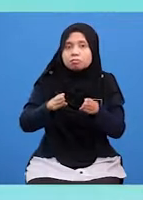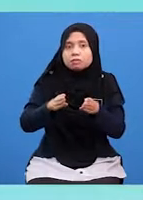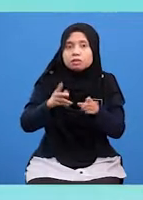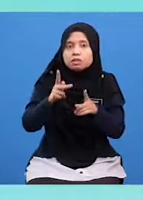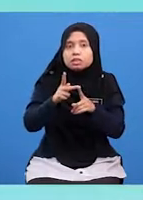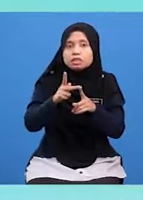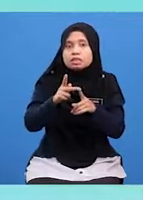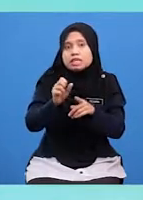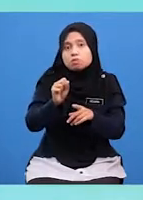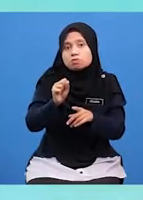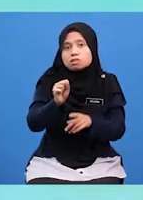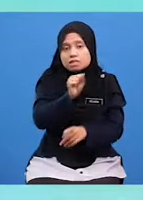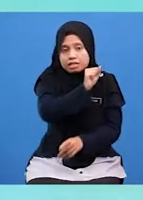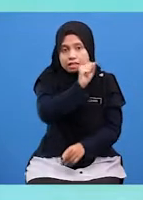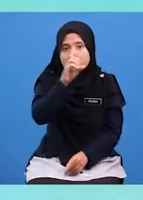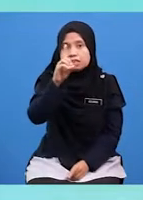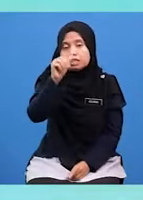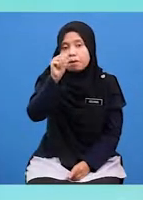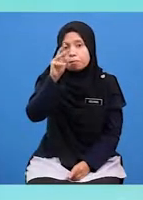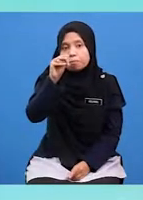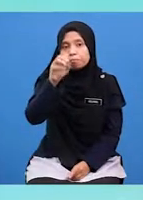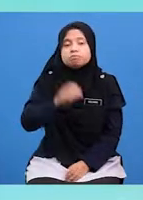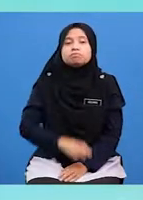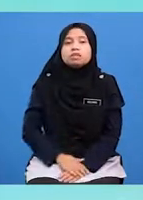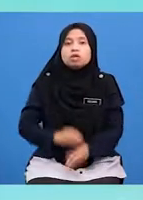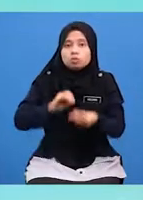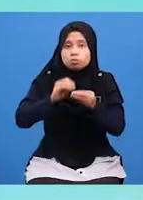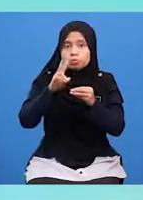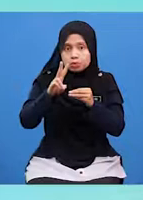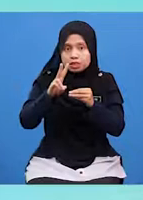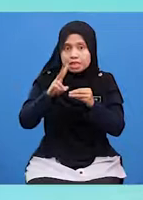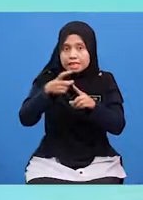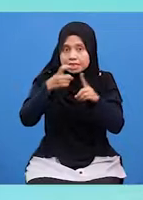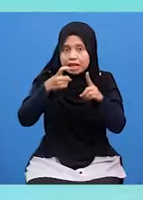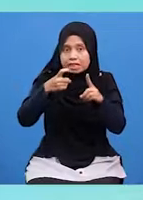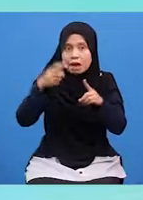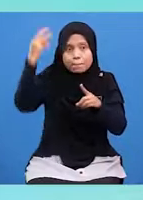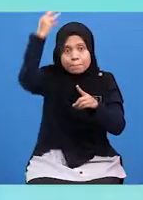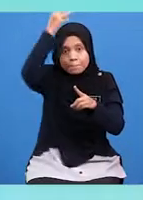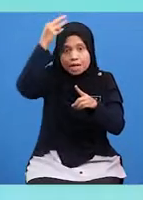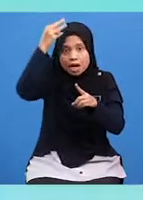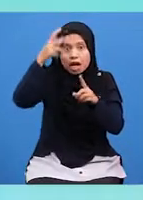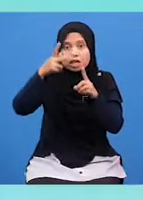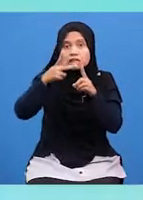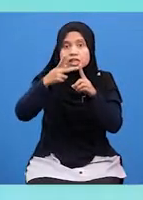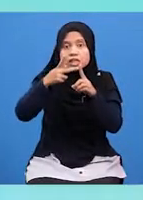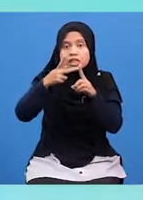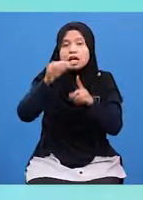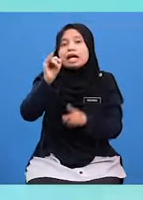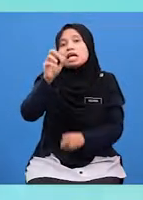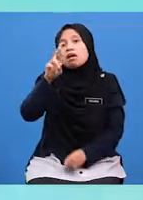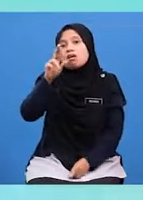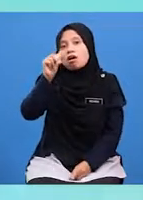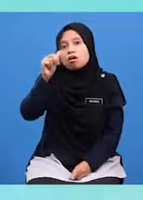Damsyik. Pada peringkat kedua, dari Mekah menuju ke Iraq sampai ke selatan